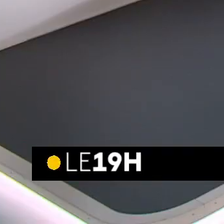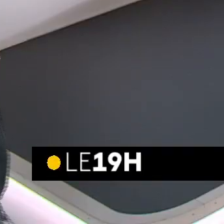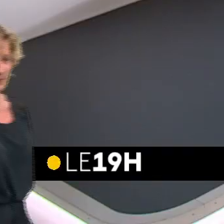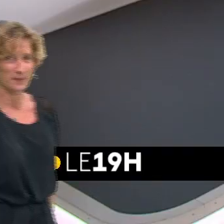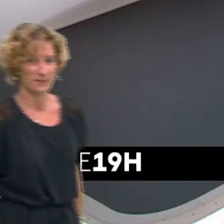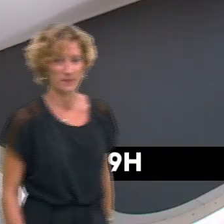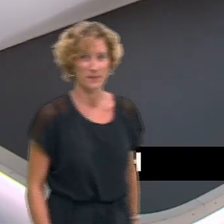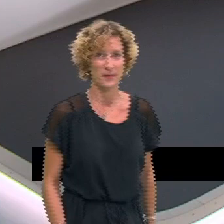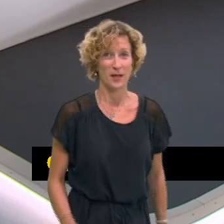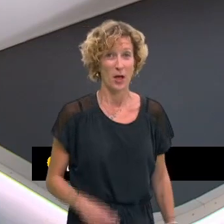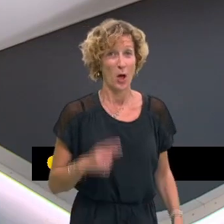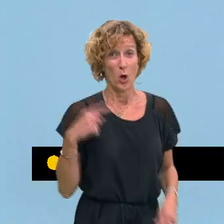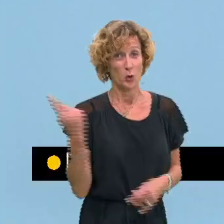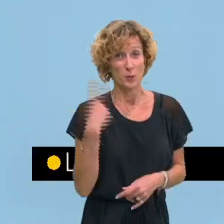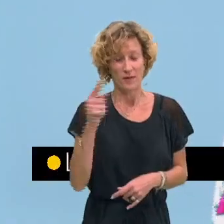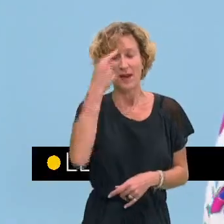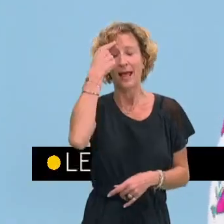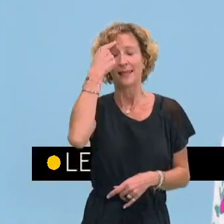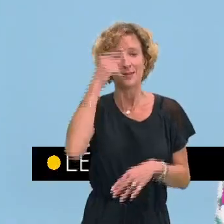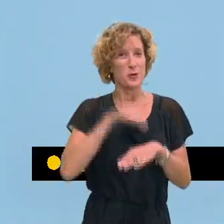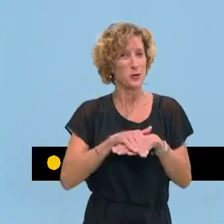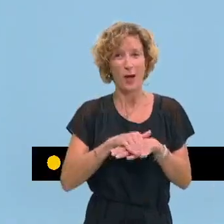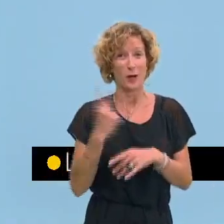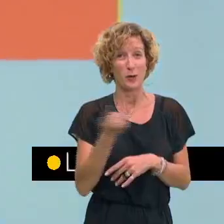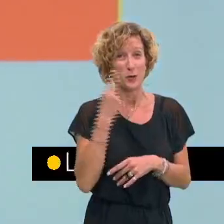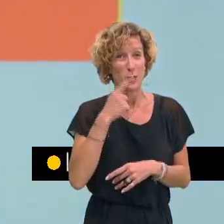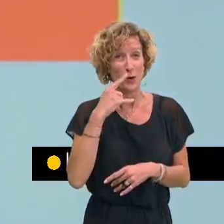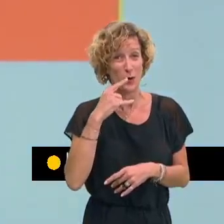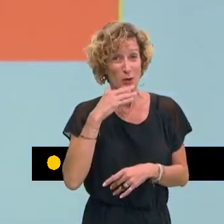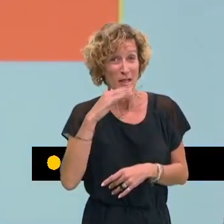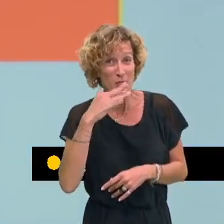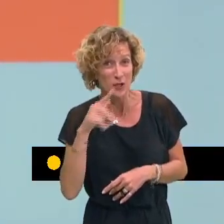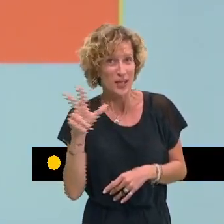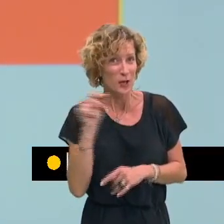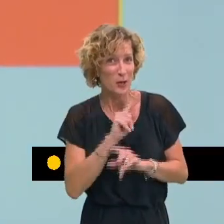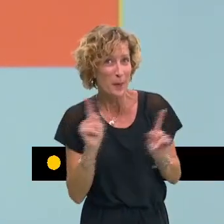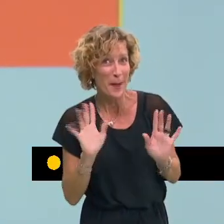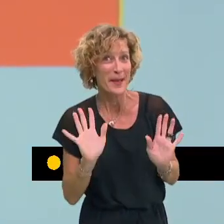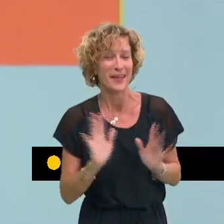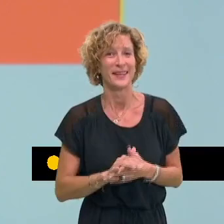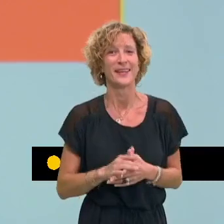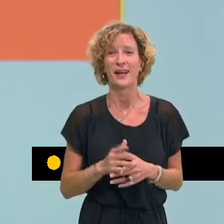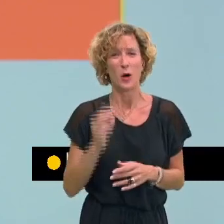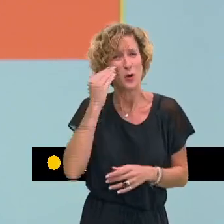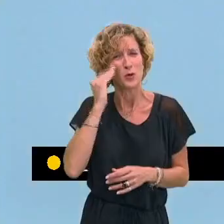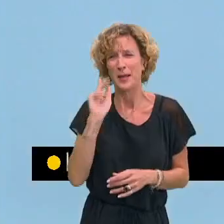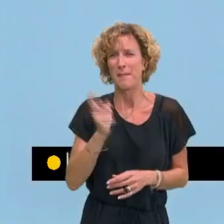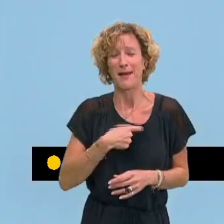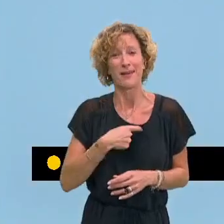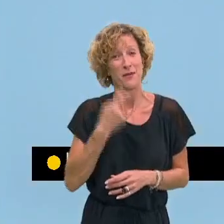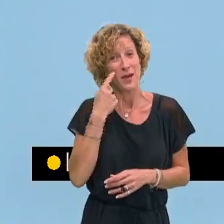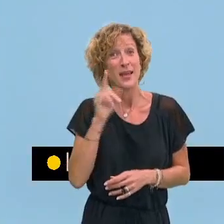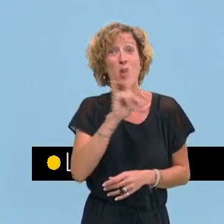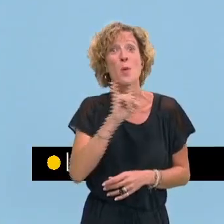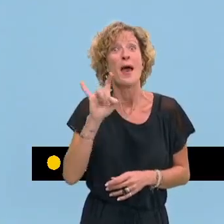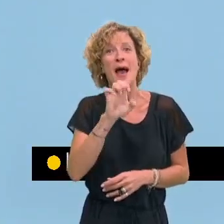On va tous avoir cette chanson dans la tête ce soir. Ah oui, là tout le monde a chanté. On n'entend plus personne, mais on a chanté. Hein. On la connaît par cœur. Donc Hubert S, vous voyez, n'a